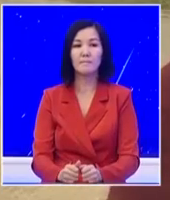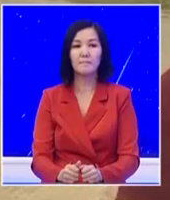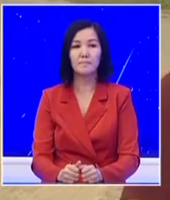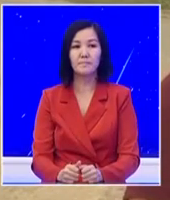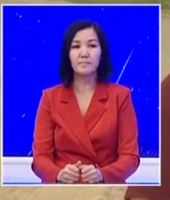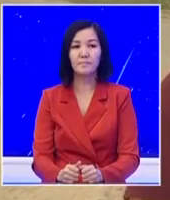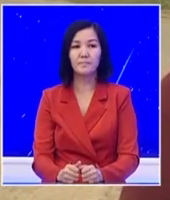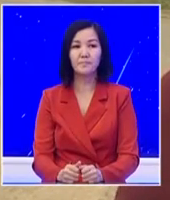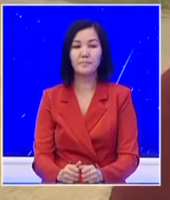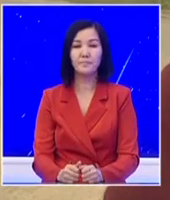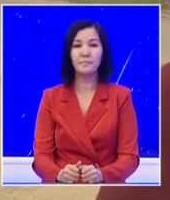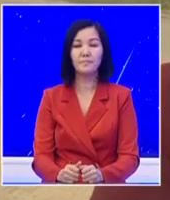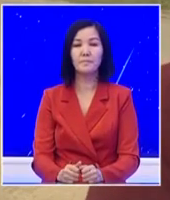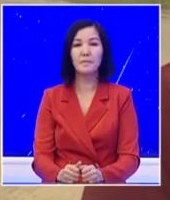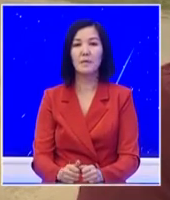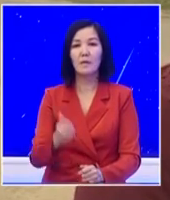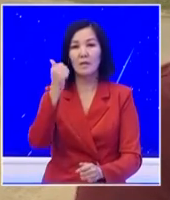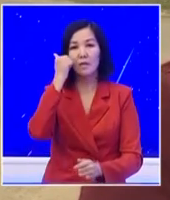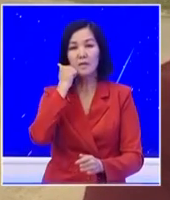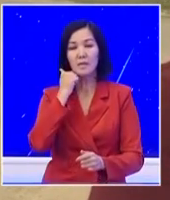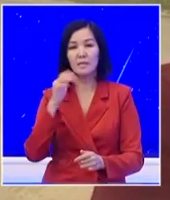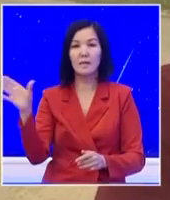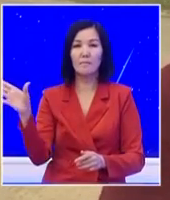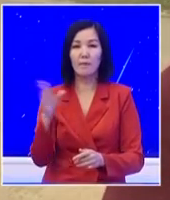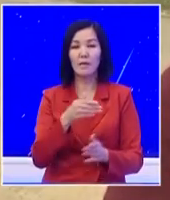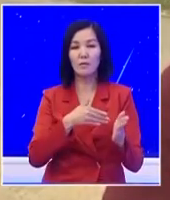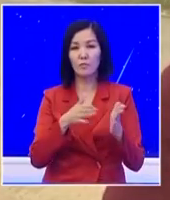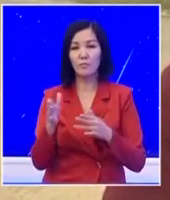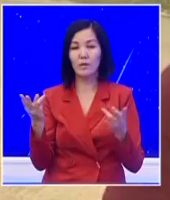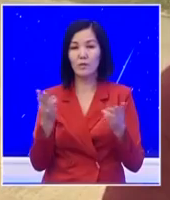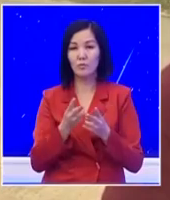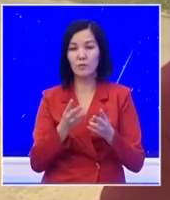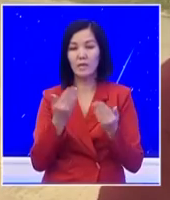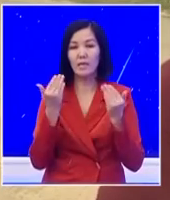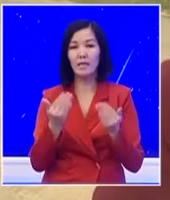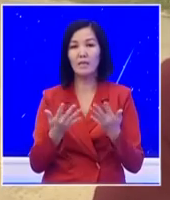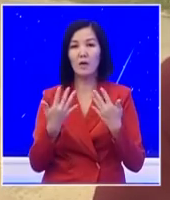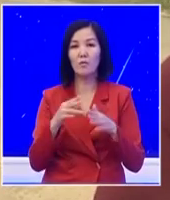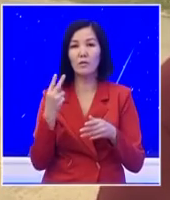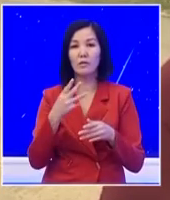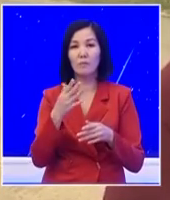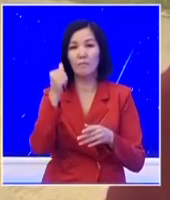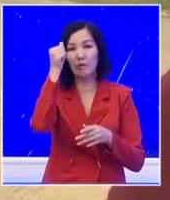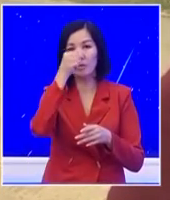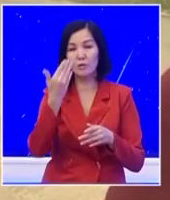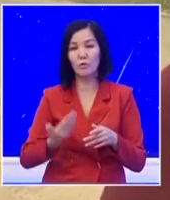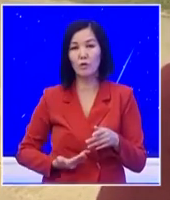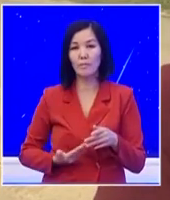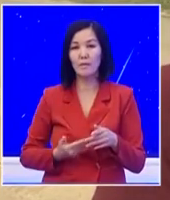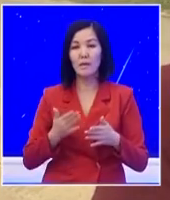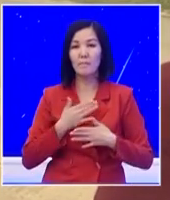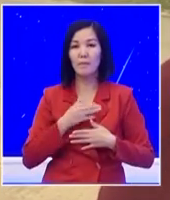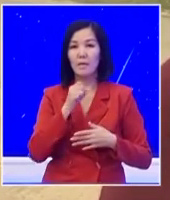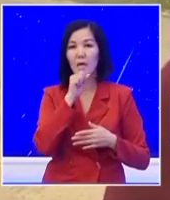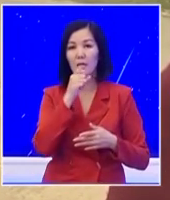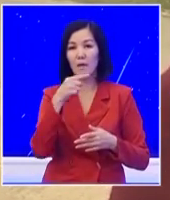уже 28 лет. Ескі жүйелер жиі бұзылып, қолданыстан шығып қалатын. Біз осы ауылда 25 жылдан бері тұрамыз. Менің атам